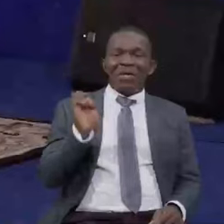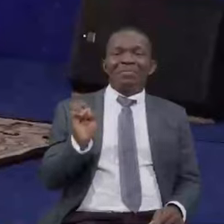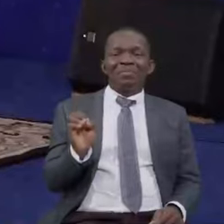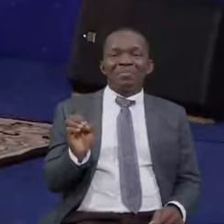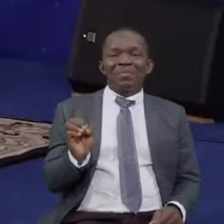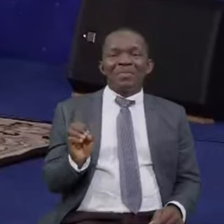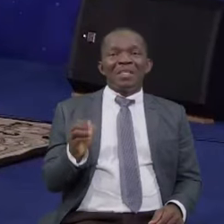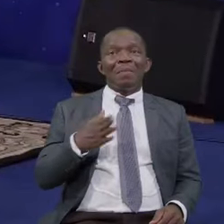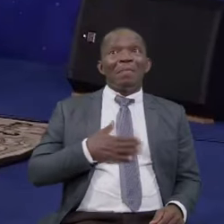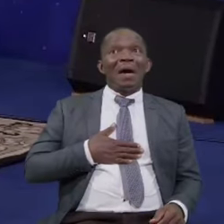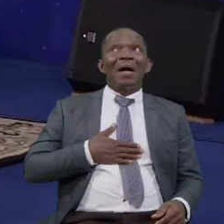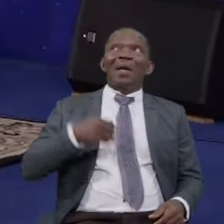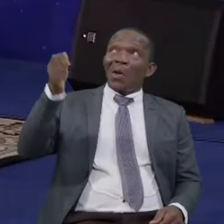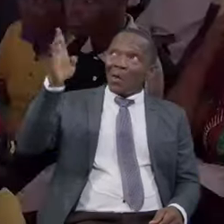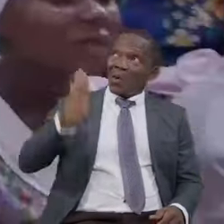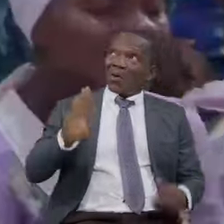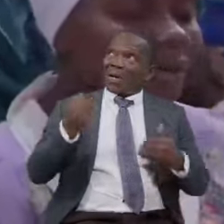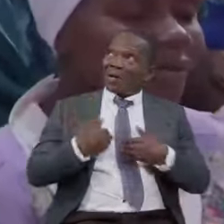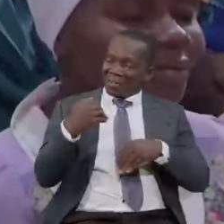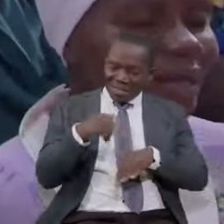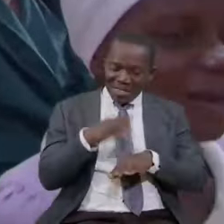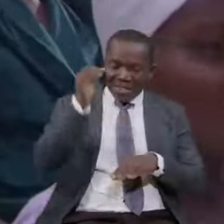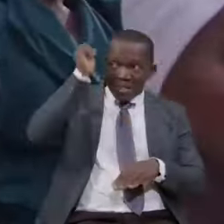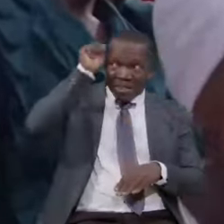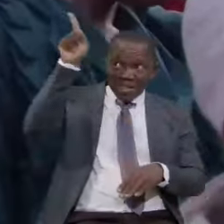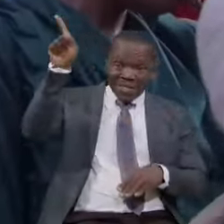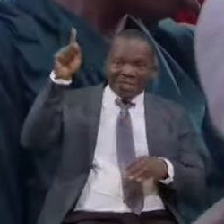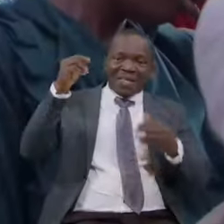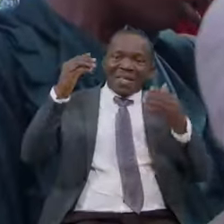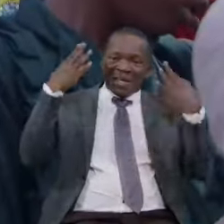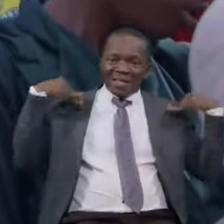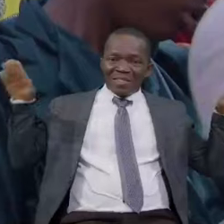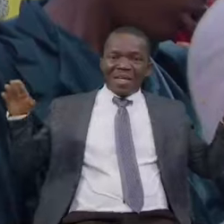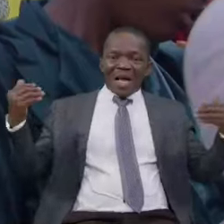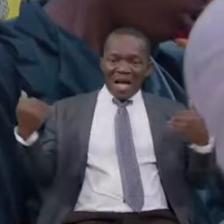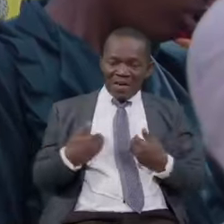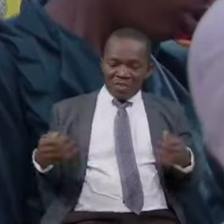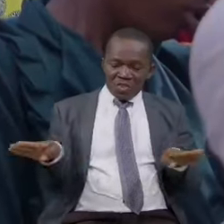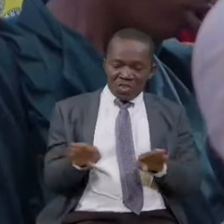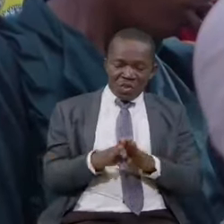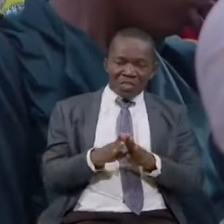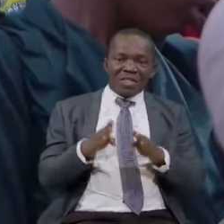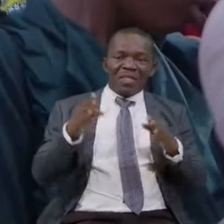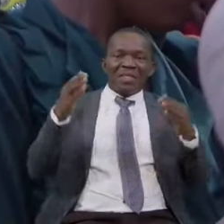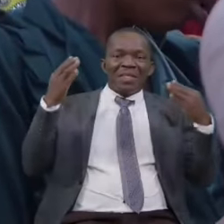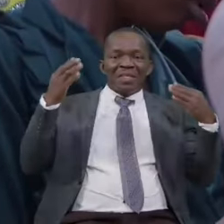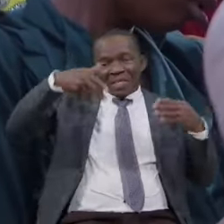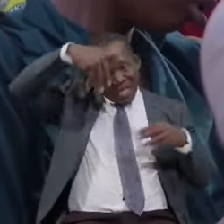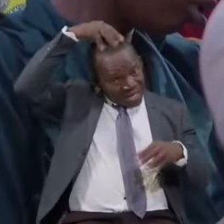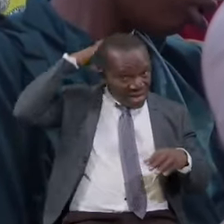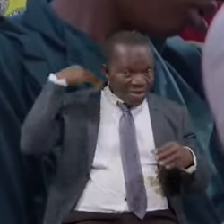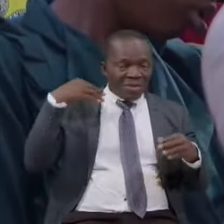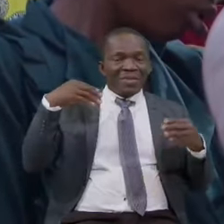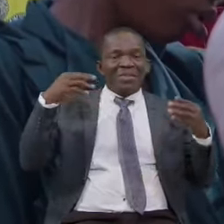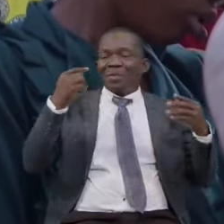et qui a fermé la gueule des lions comme l'ange est-ce que les anges sont tous